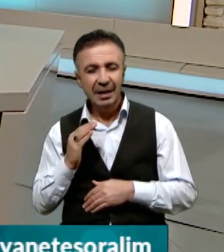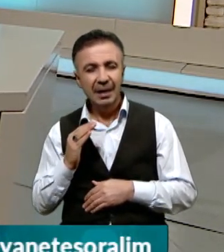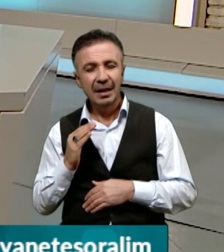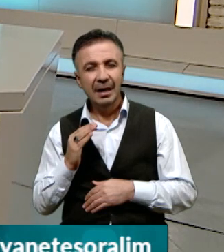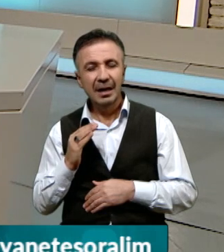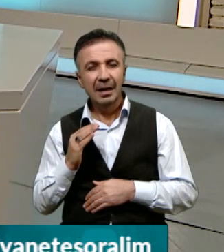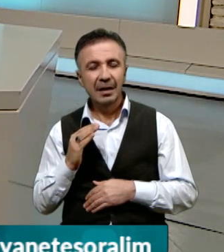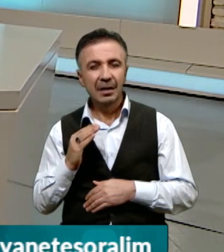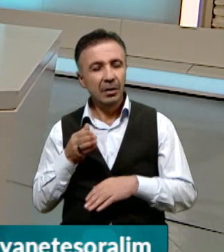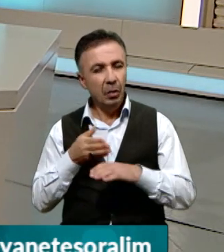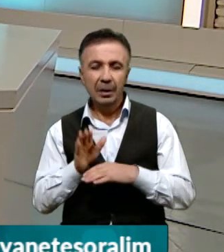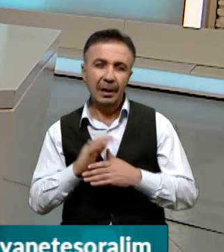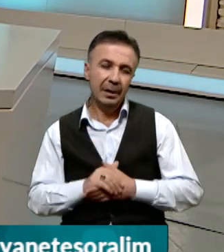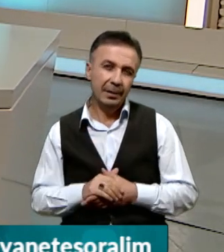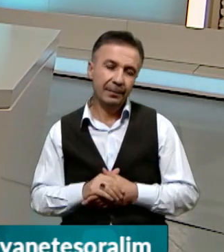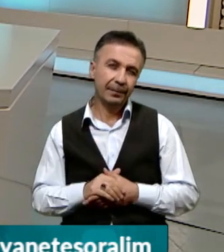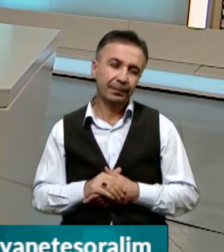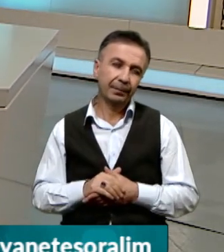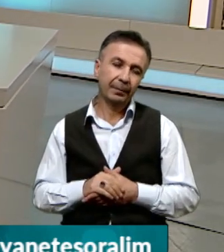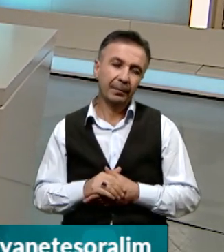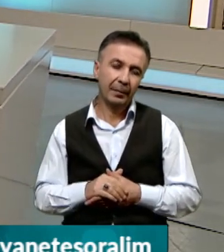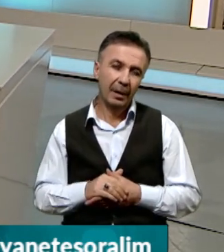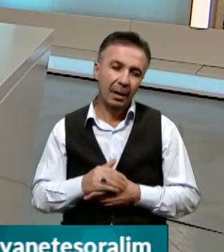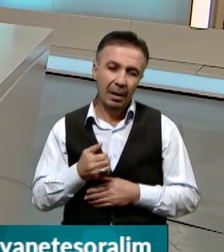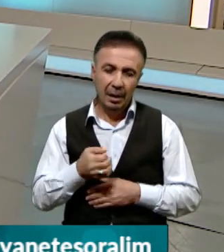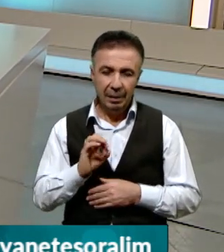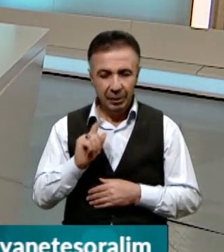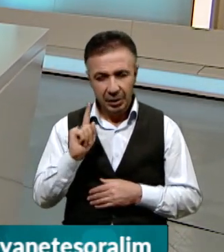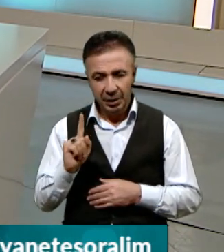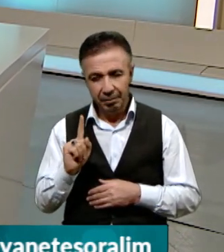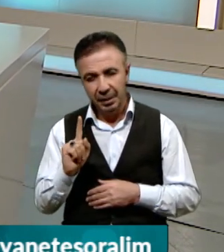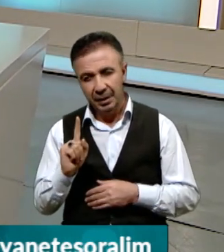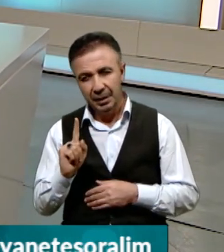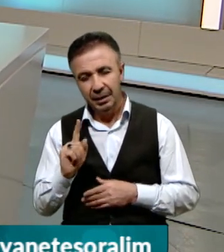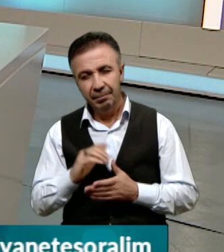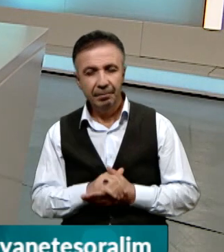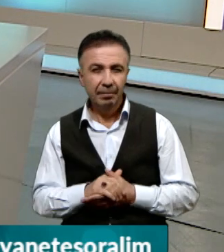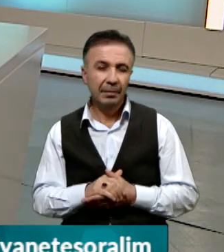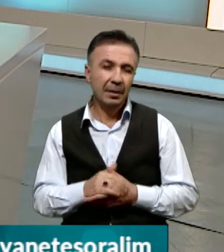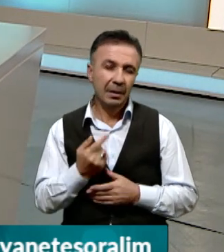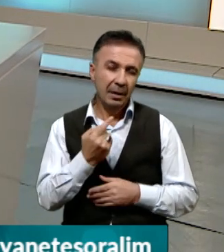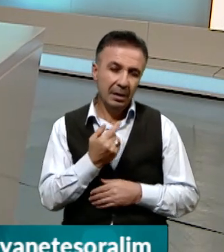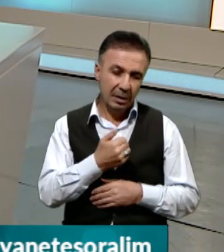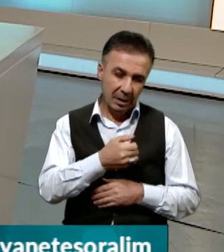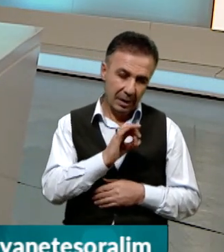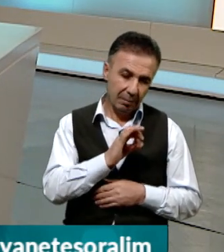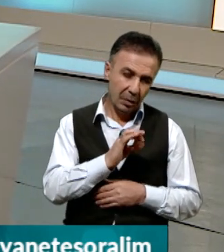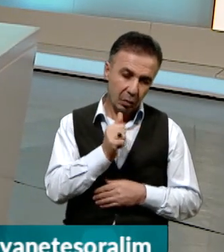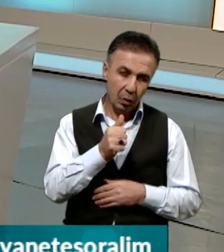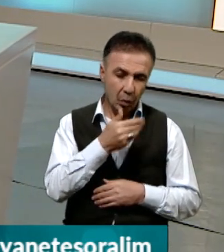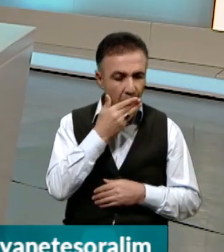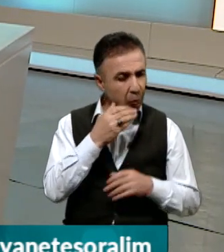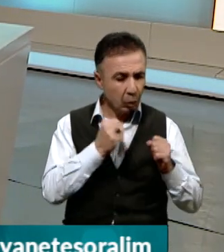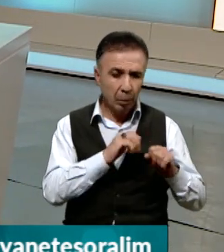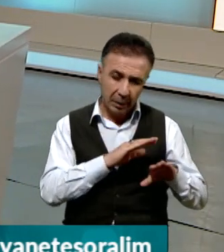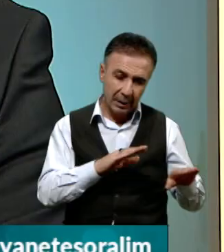Sadece bu 60 günlük olayda değil yani mi hocam? Kefaret, artı yani. Bir de evet. Dilediği zaman şöyle diyeyim, kişi 60 günü tamamladı. Ne